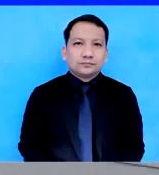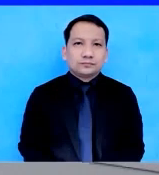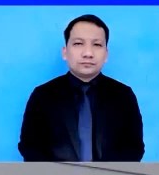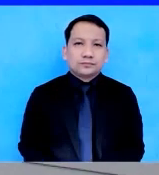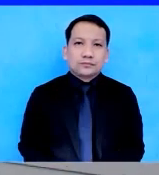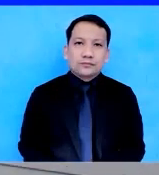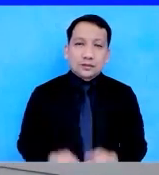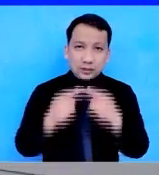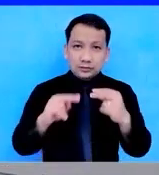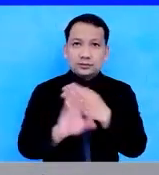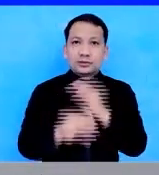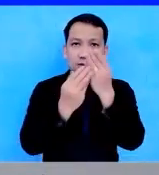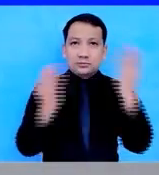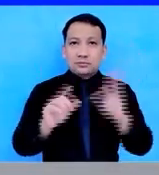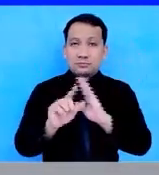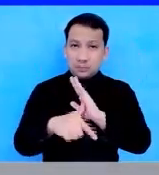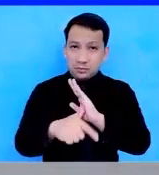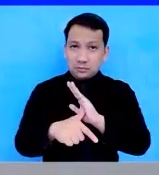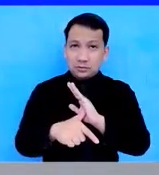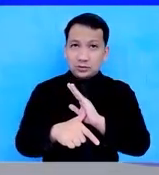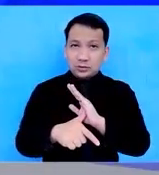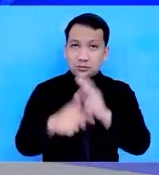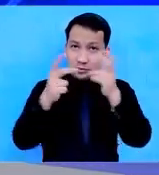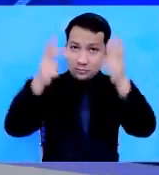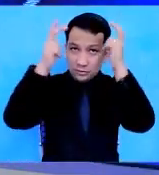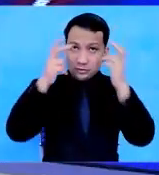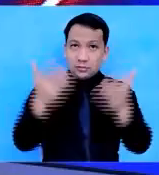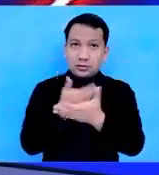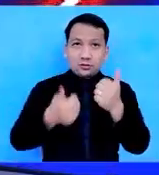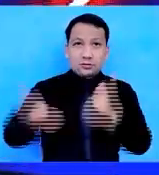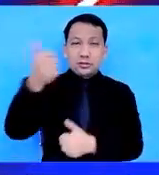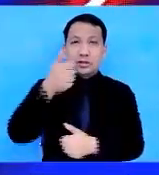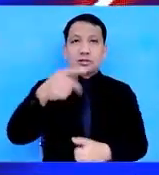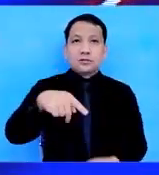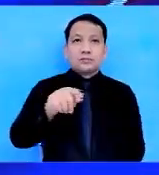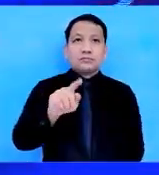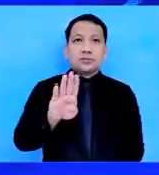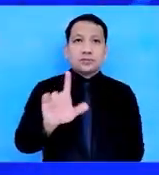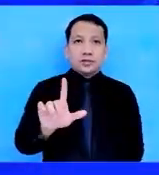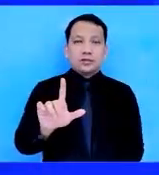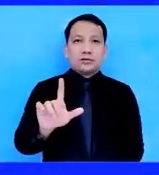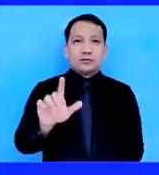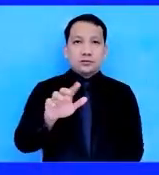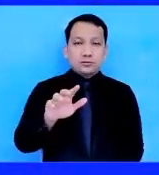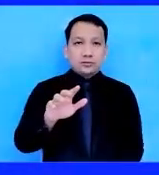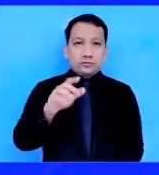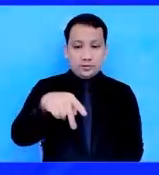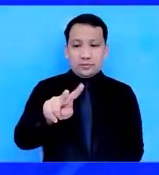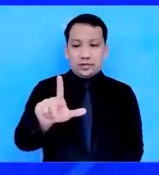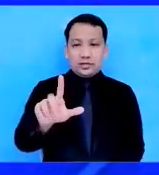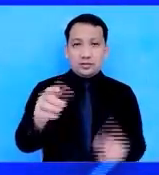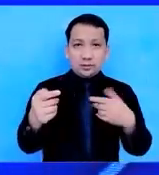Balitang sports po tayo, maya-maya lamang may kukoronahan ng mga kampiyon sa PBL All-Filipino Conference. Nagbabakbakan na